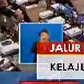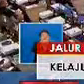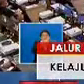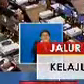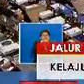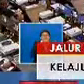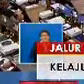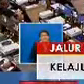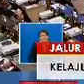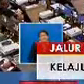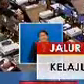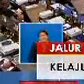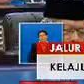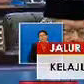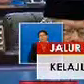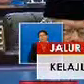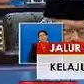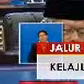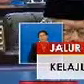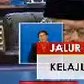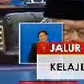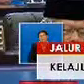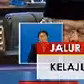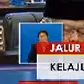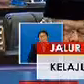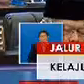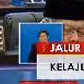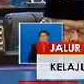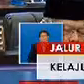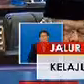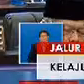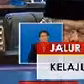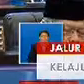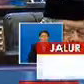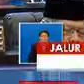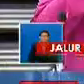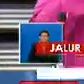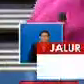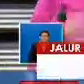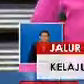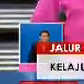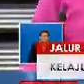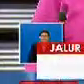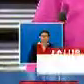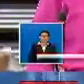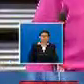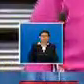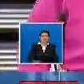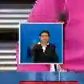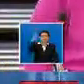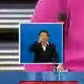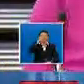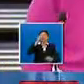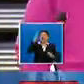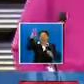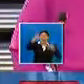gabit Sesaat Dalam pada itu suruhanjaya komunikasi dan multimedia juga akan menyediakan rm1 bilion agar